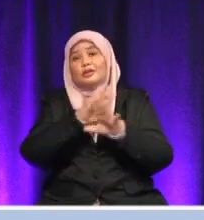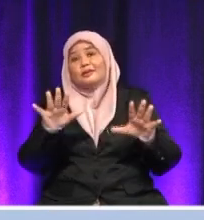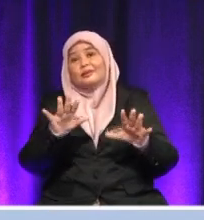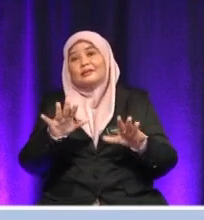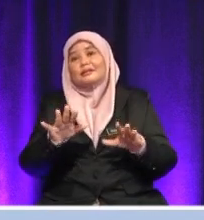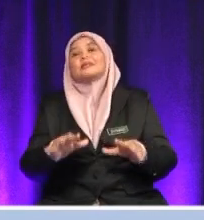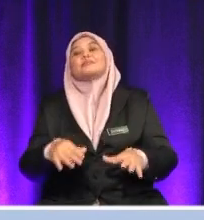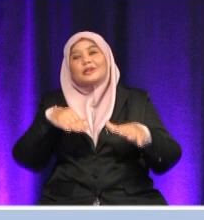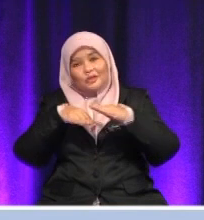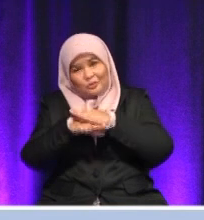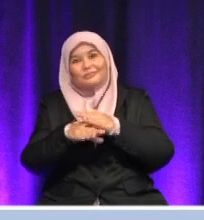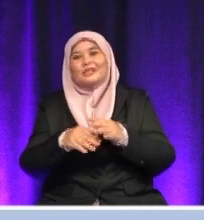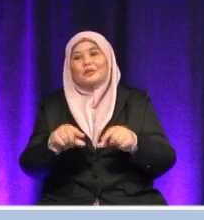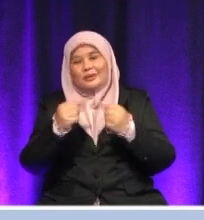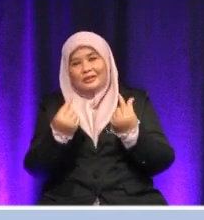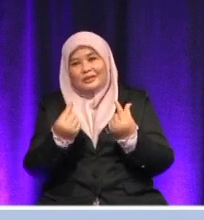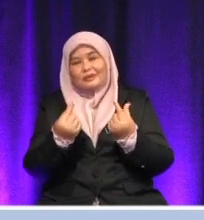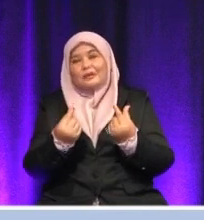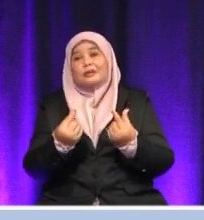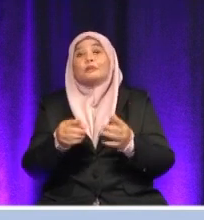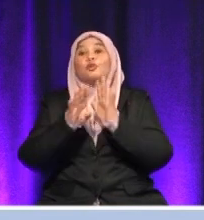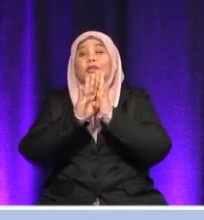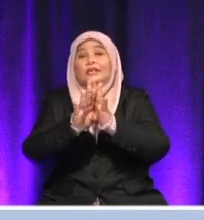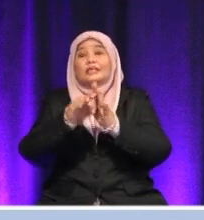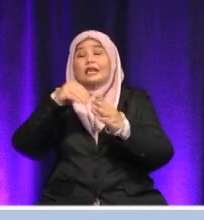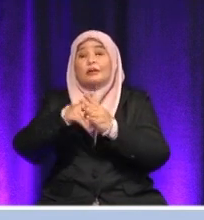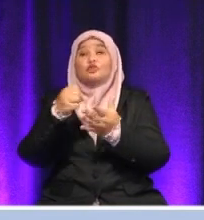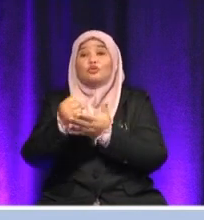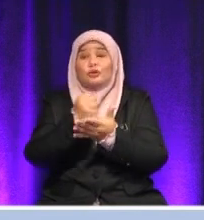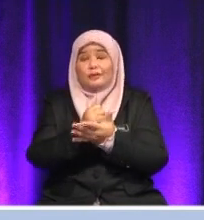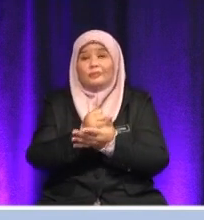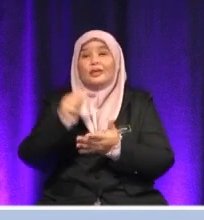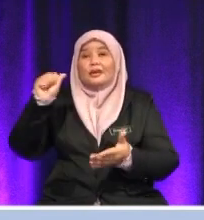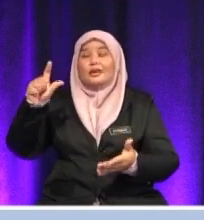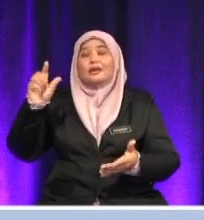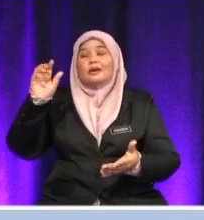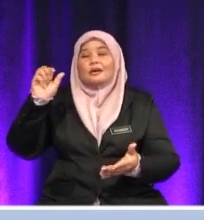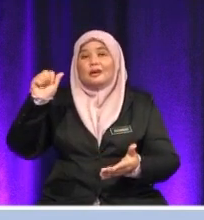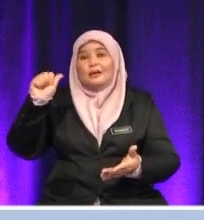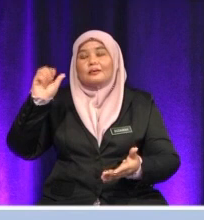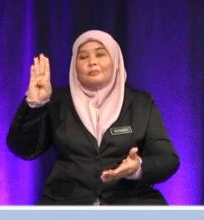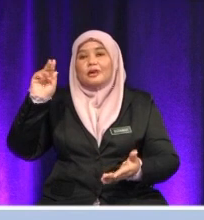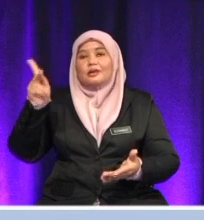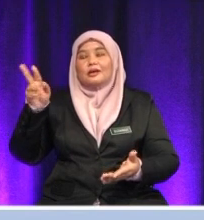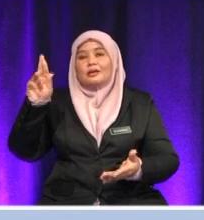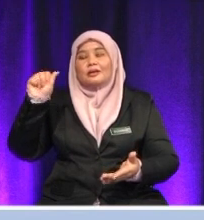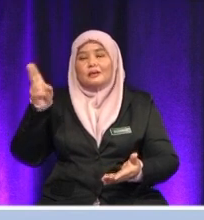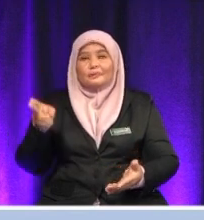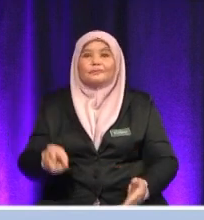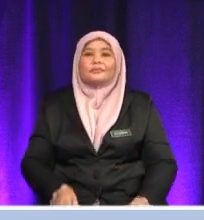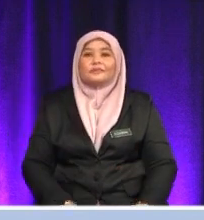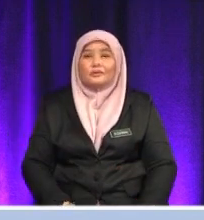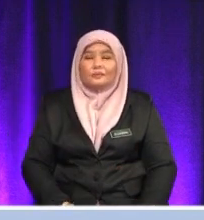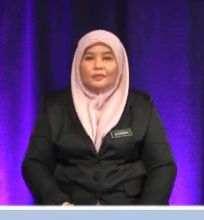Termasuk, Ustaz. Okey, buktinya dekat dalam surah Al-Baqarah ayat 178. Okey, tahniah Hakim. Diat atau